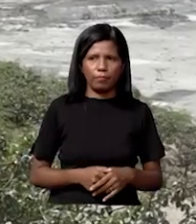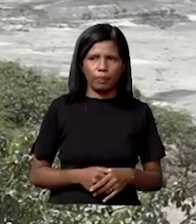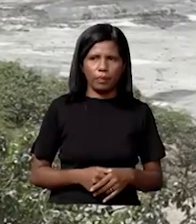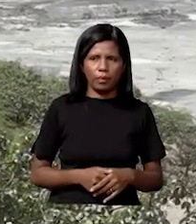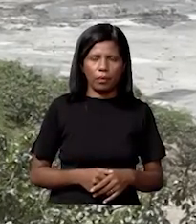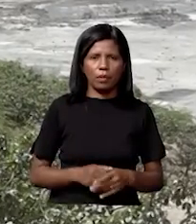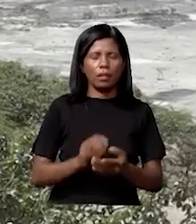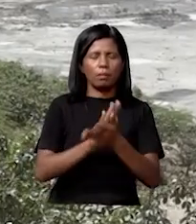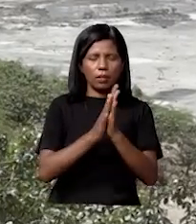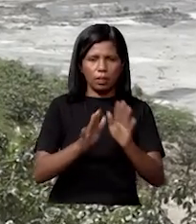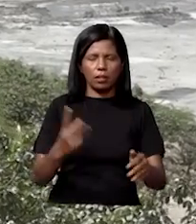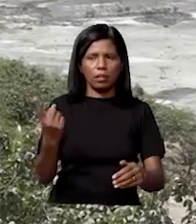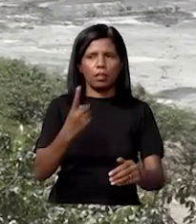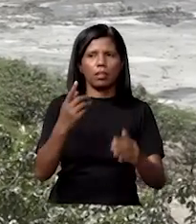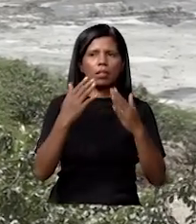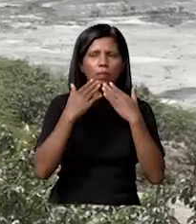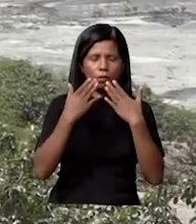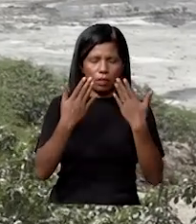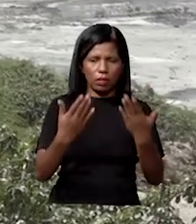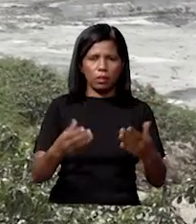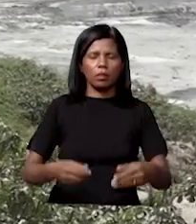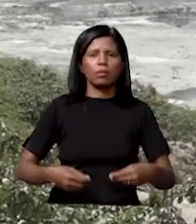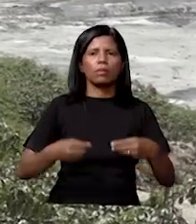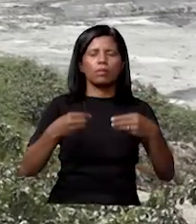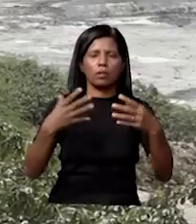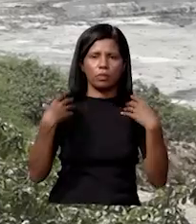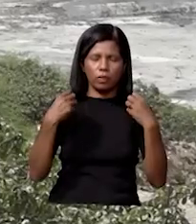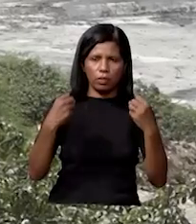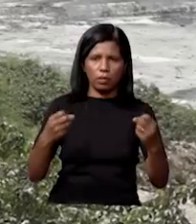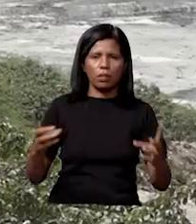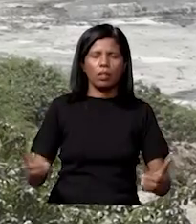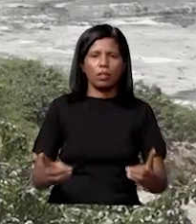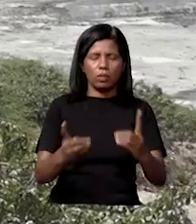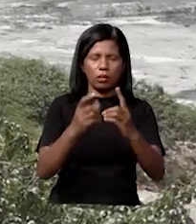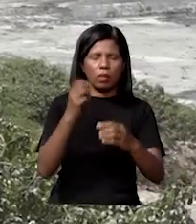Pasensi na Fatim agradece forsa no esforso ang hodia soru loron